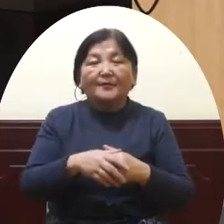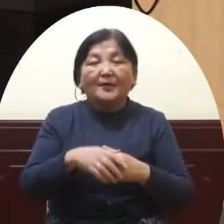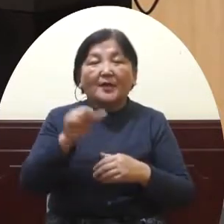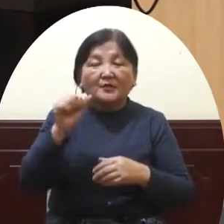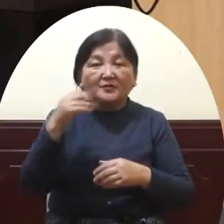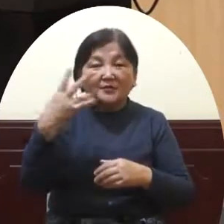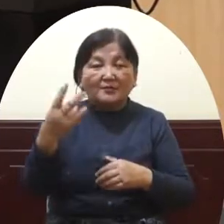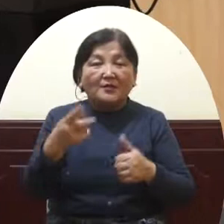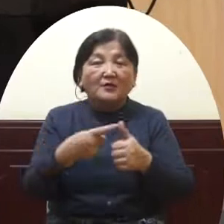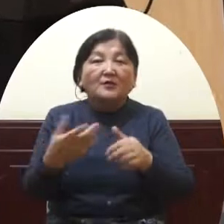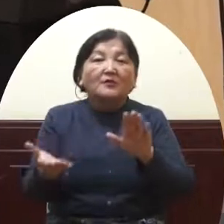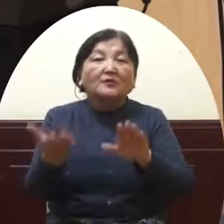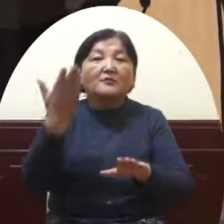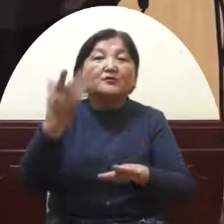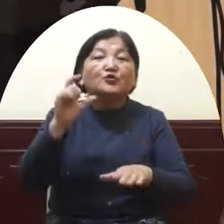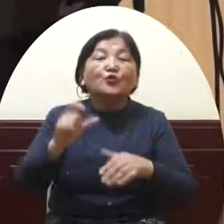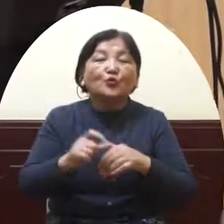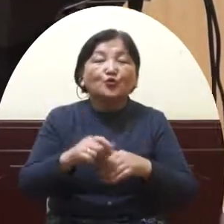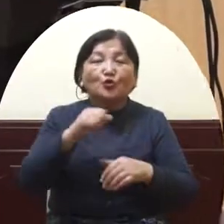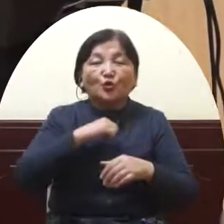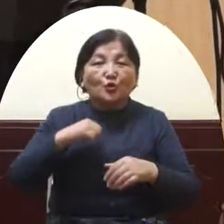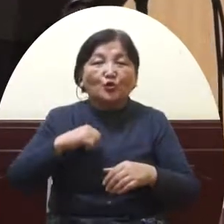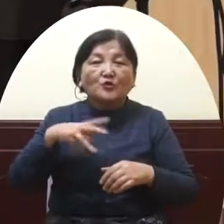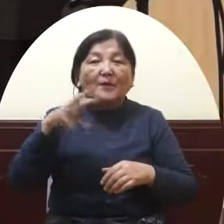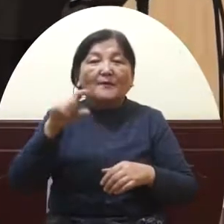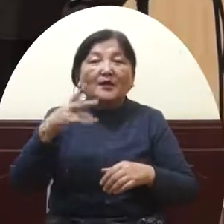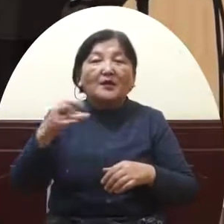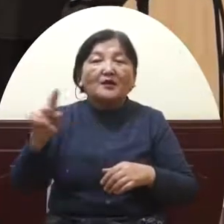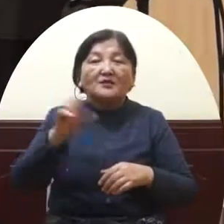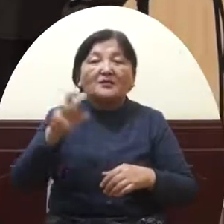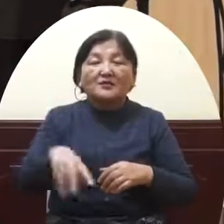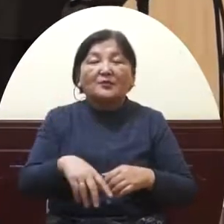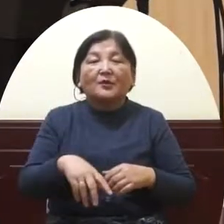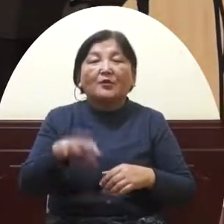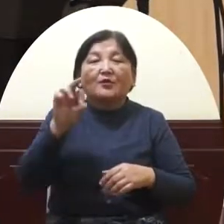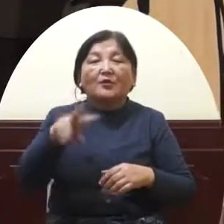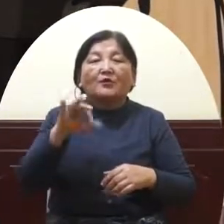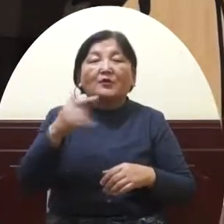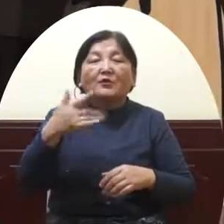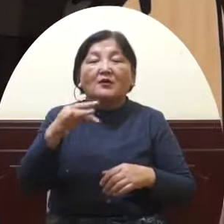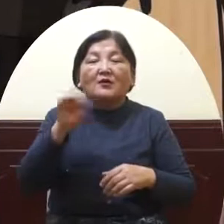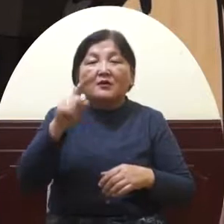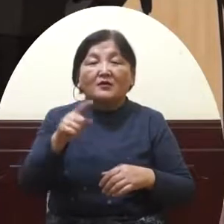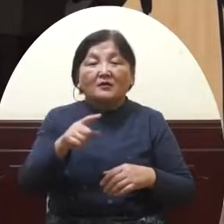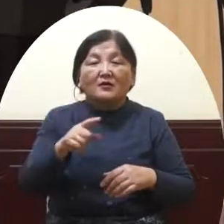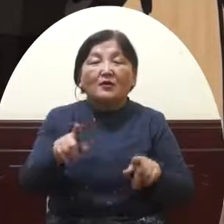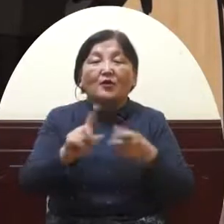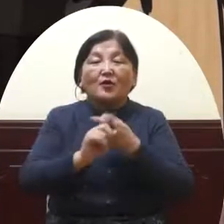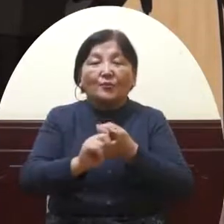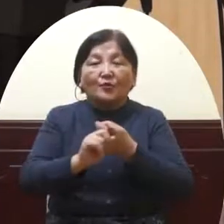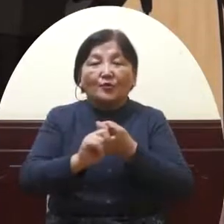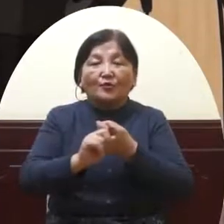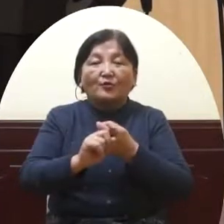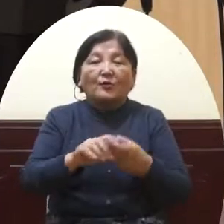Ардчилсан намын нэр дэвшигчид өнгөрсөн хугацаанд яг энэ механизмыг ашиглах замаар олигархууд нь нөлөө бүхий хүчтэй болж гарч ирсэн